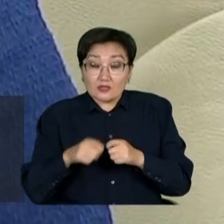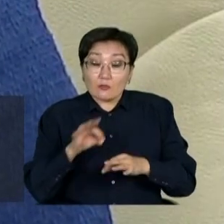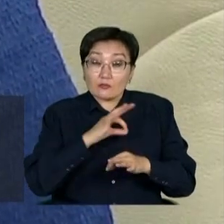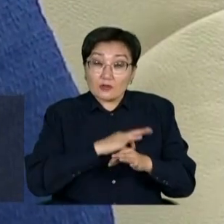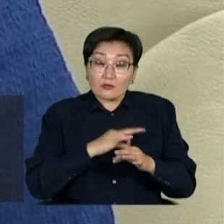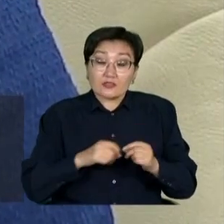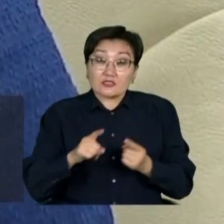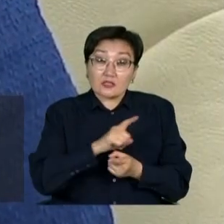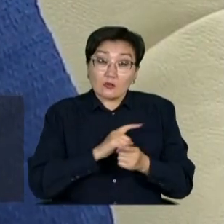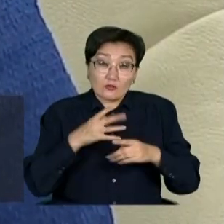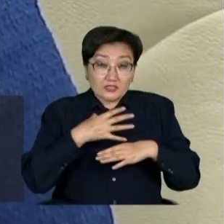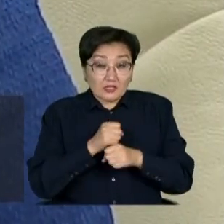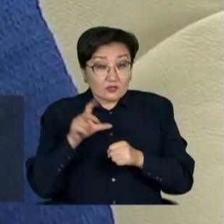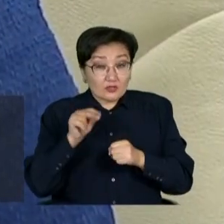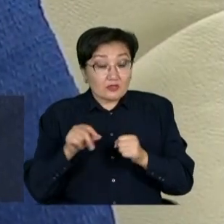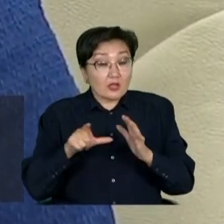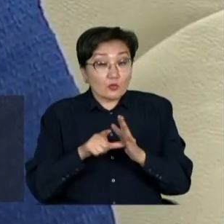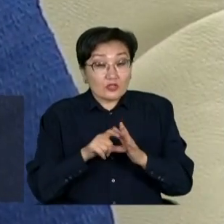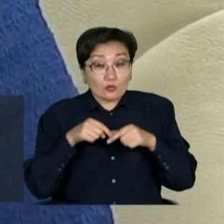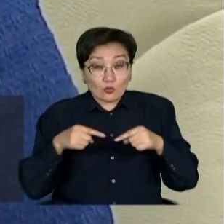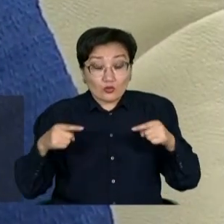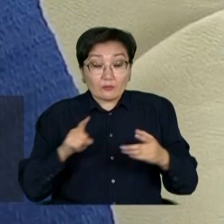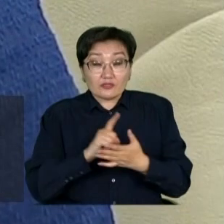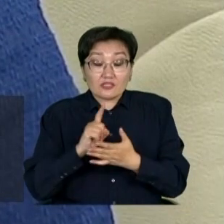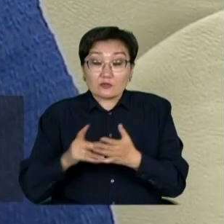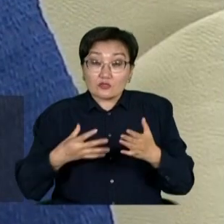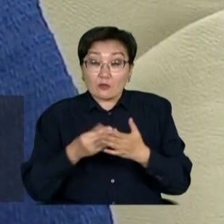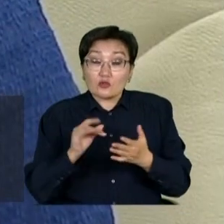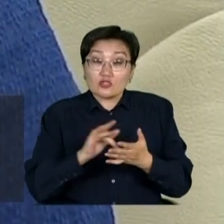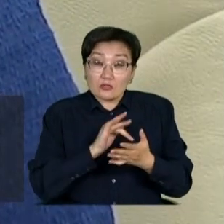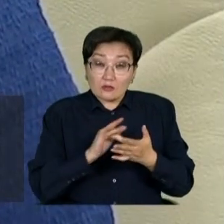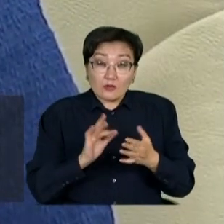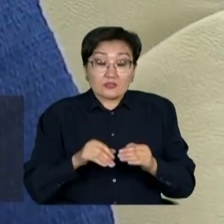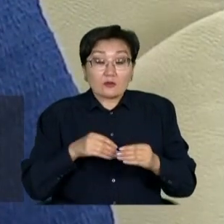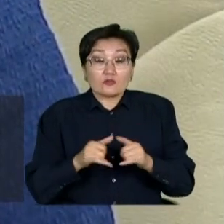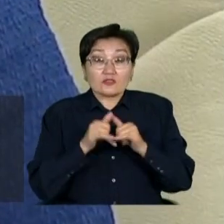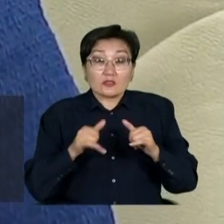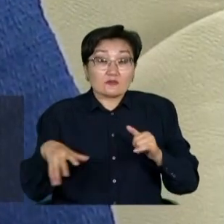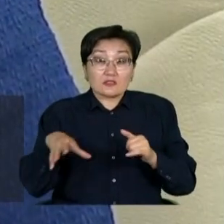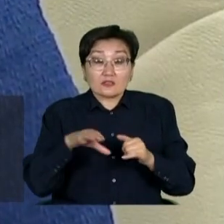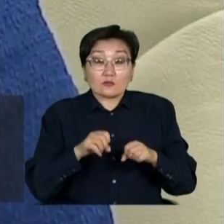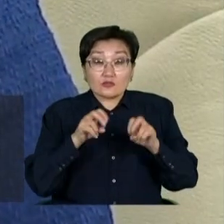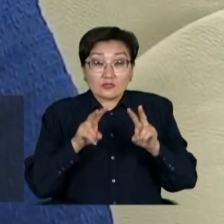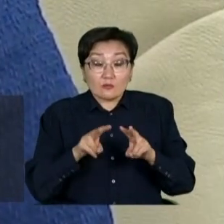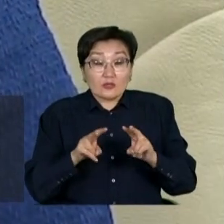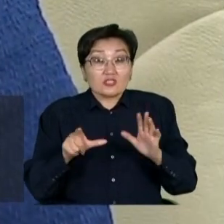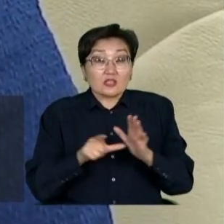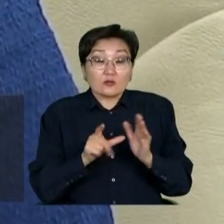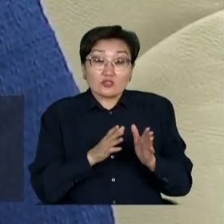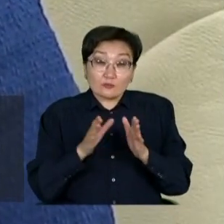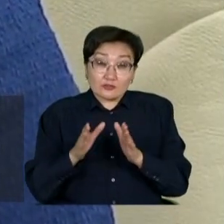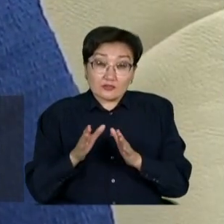модернизацию, сокращение количества налогов и других обязательных платежей в бюджет, оптимизация всех специальных налоговых